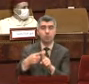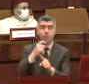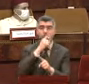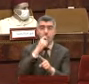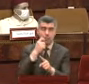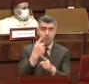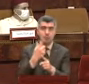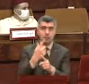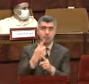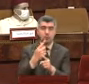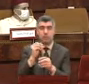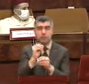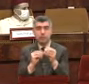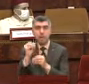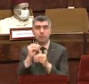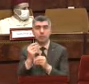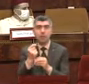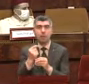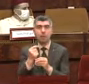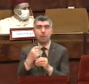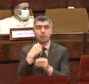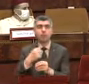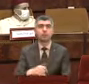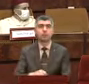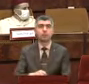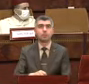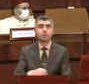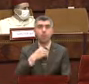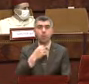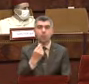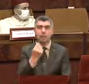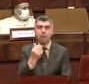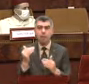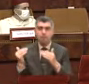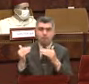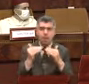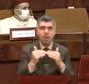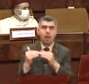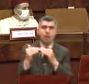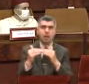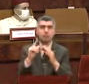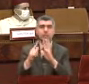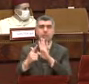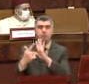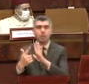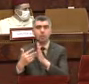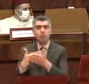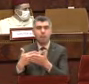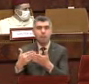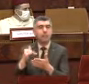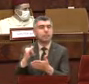كيتزاد ثمن المحروقات. حنا بعيدا على التسقيف وبعيدا على ذاك 17 مليار اللي يمكن راه ما غنساوهاش وغنبقاو